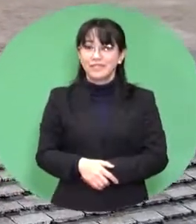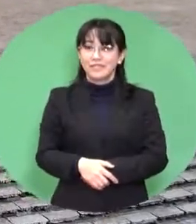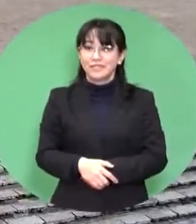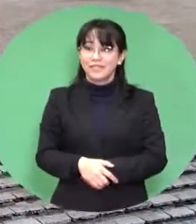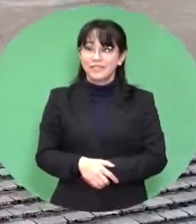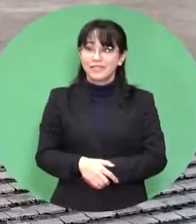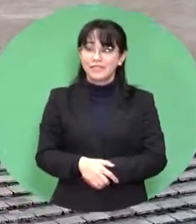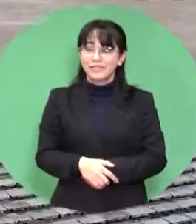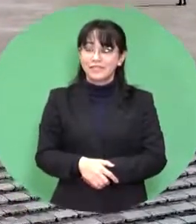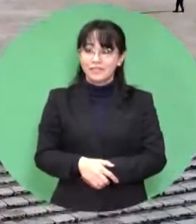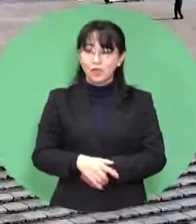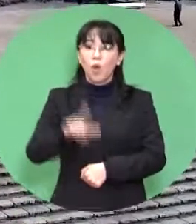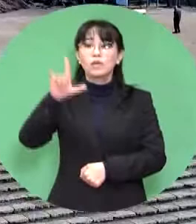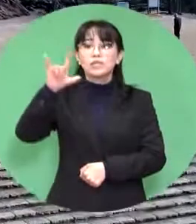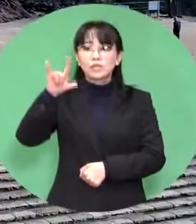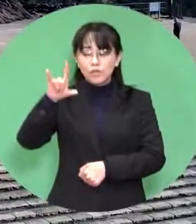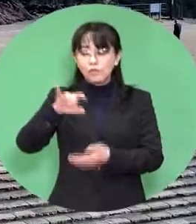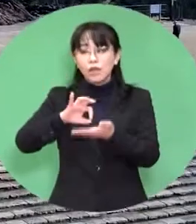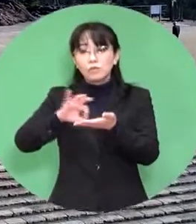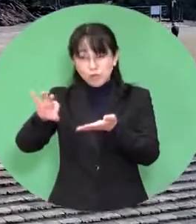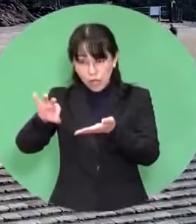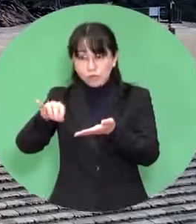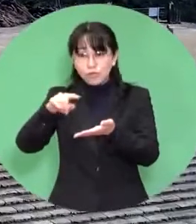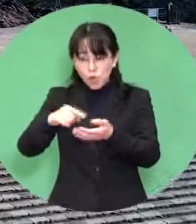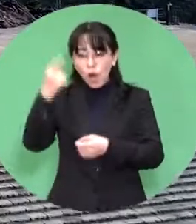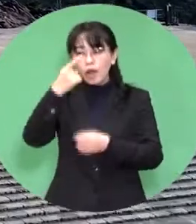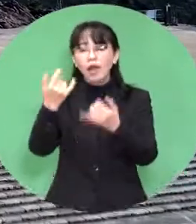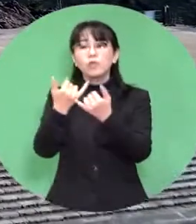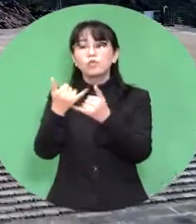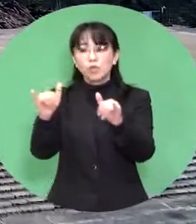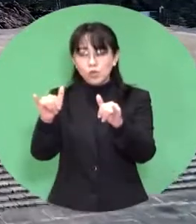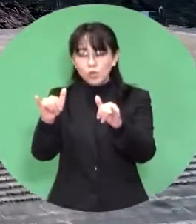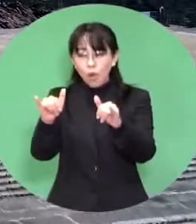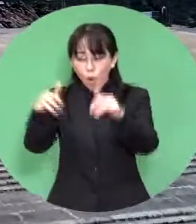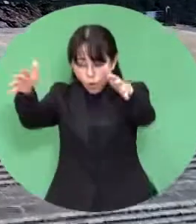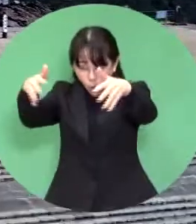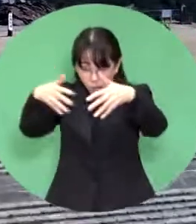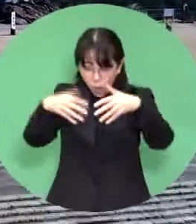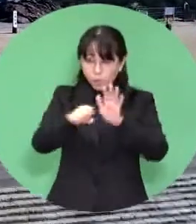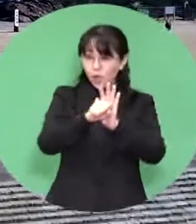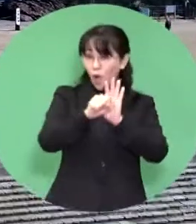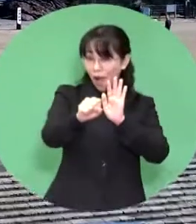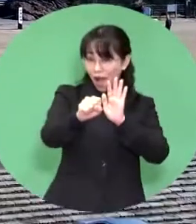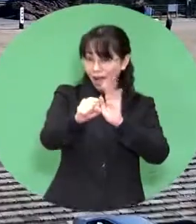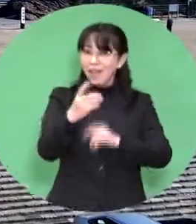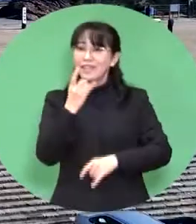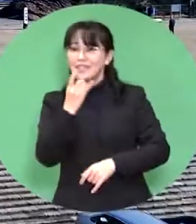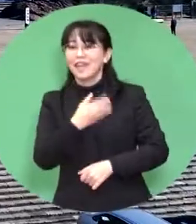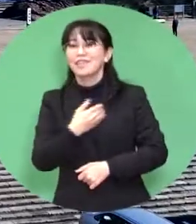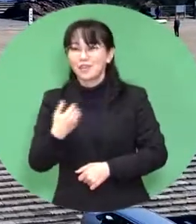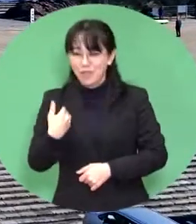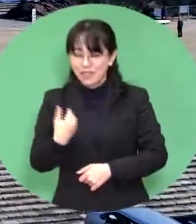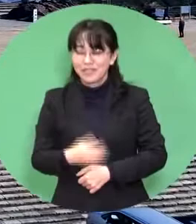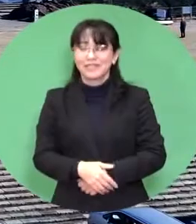インスタグラムの活用は外国人旅行者を呼び込む効果が期待できるのです。